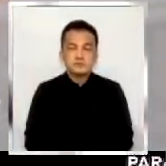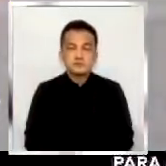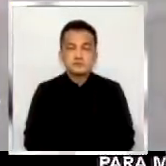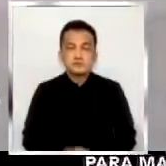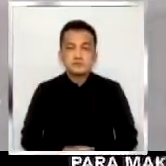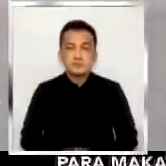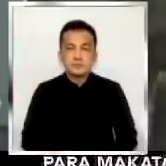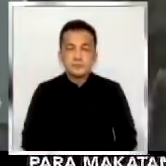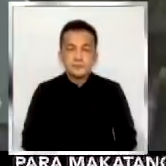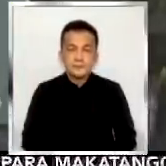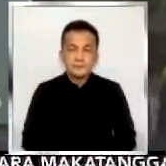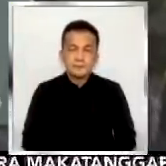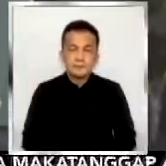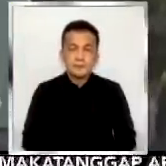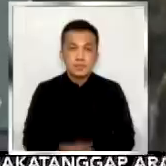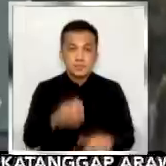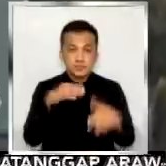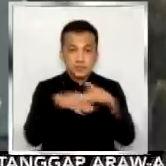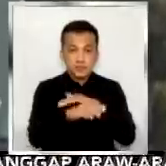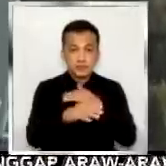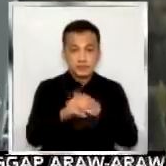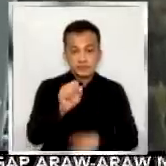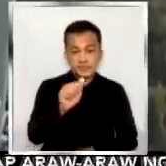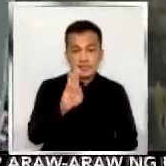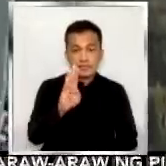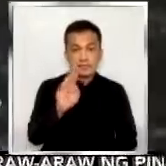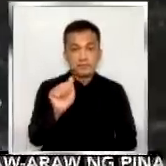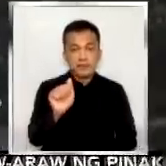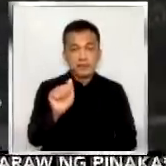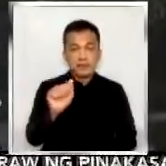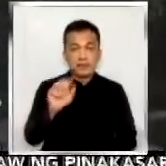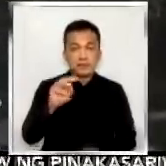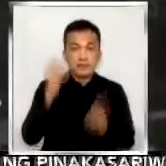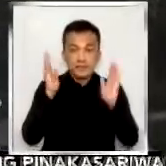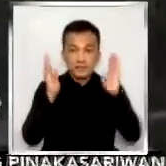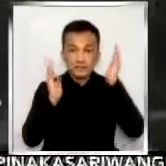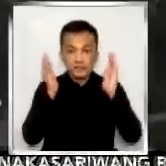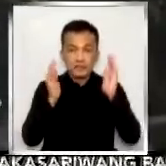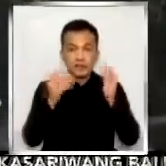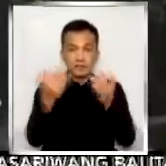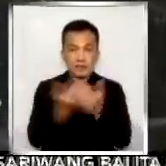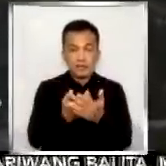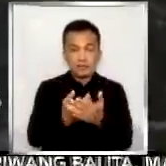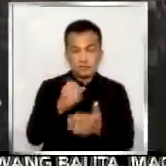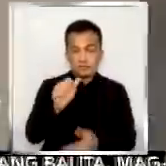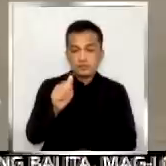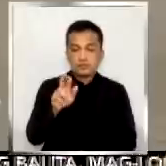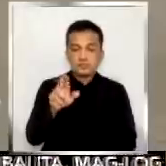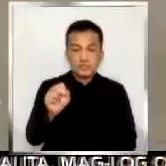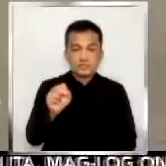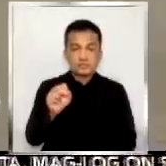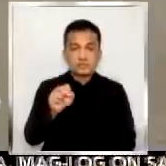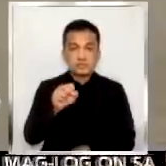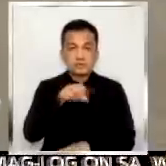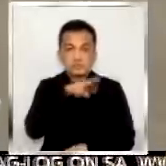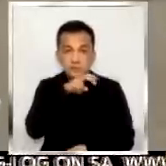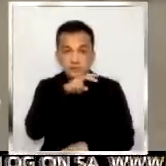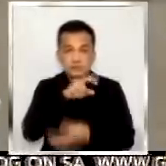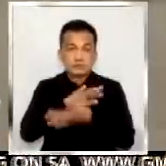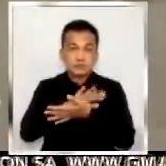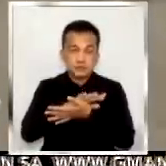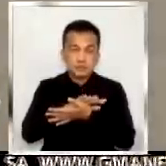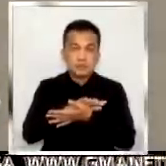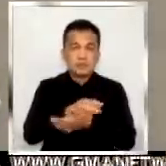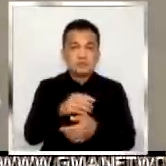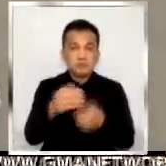Nakapasok na sa Saba ang isang bagong variant ng SARS-CoV-2, ang virus na sanhi ng COVID-19. Dahil malapit lang ang Saba sa